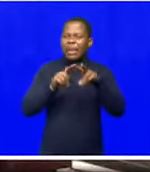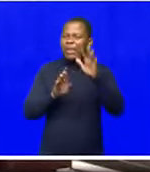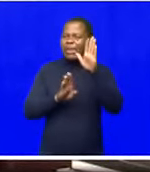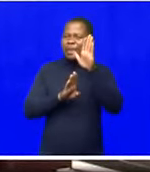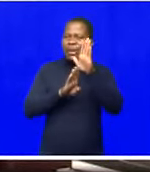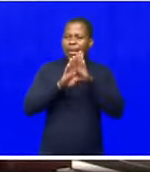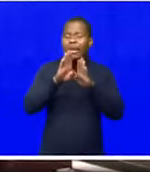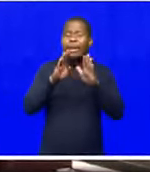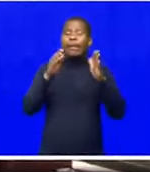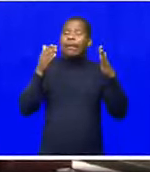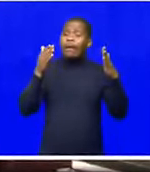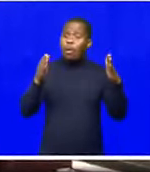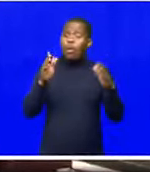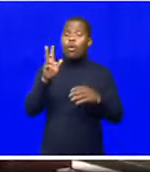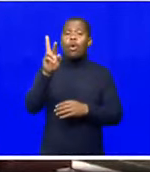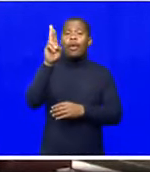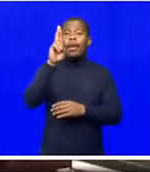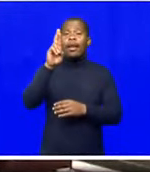ihloko ngalanga kithi.